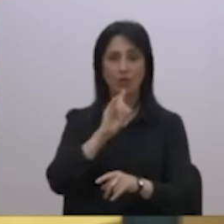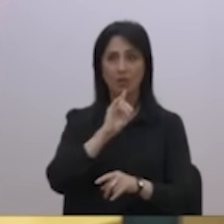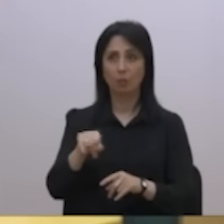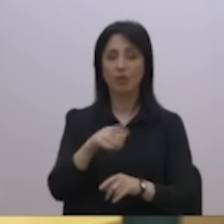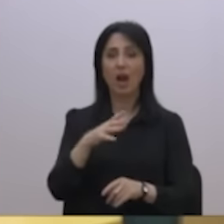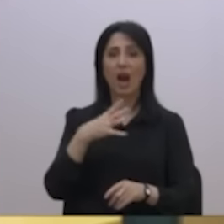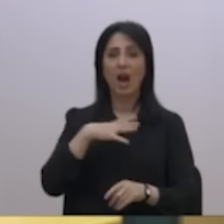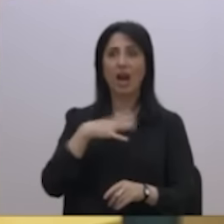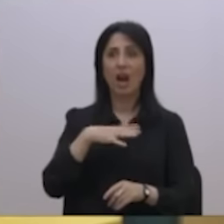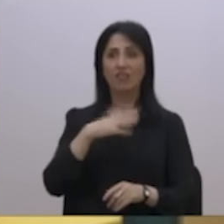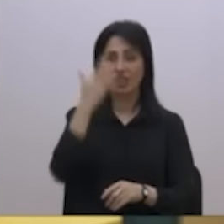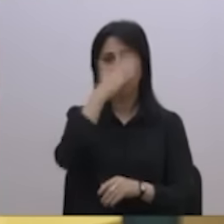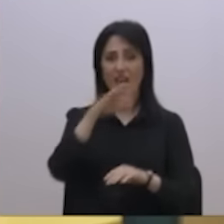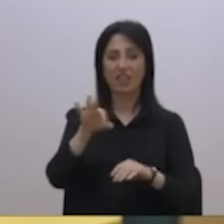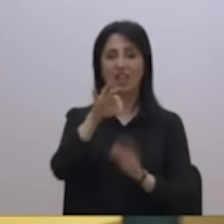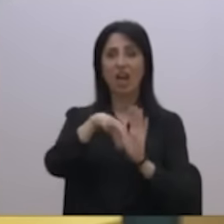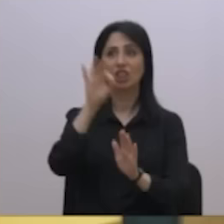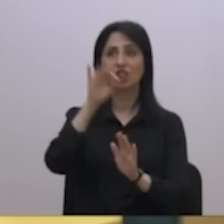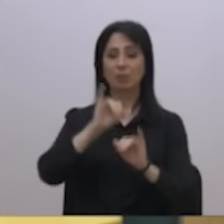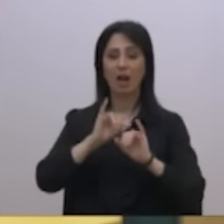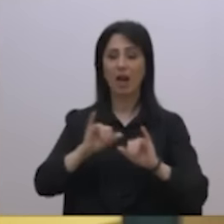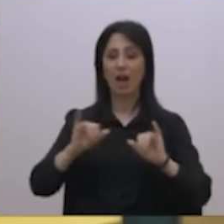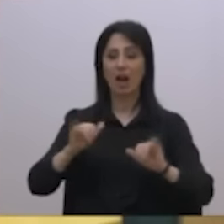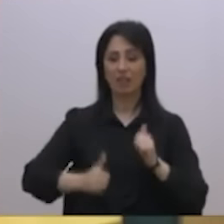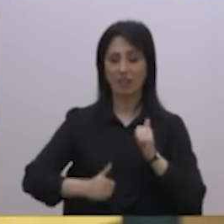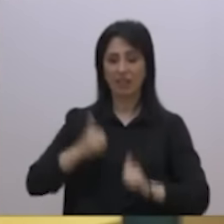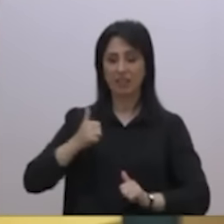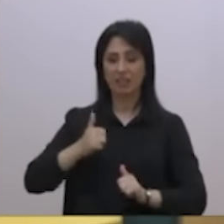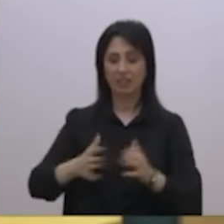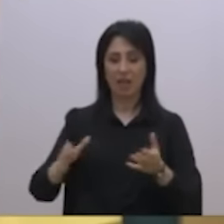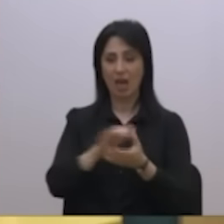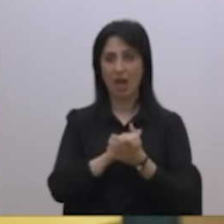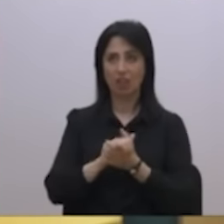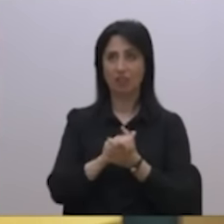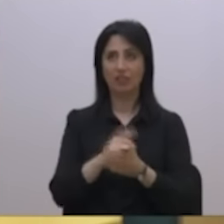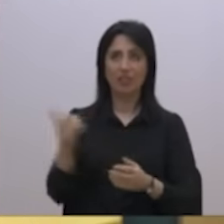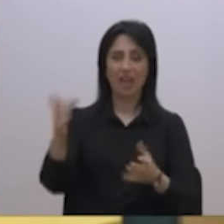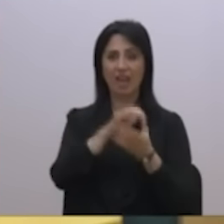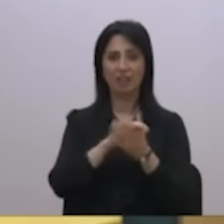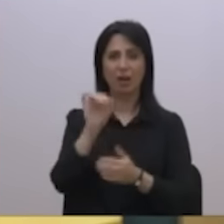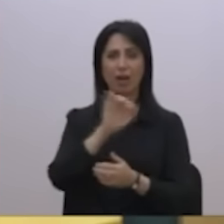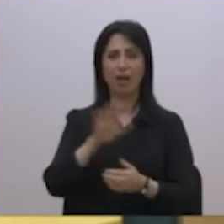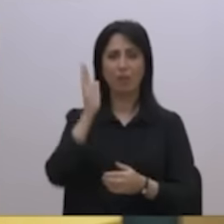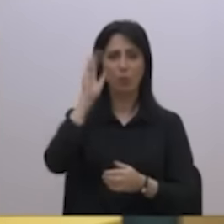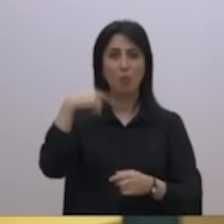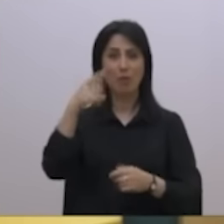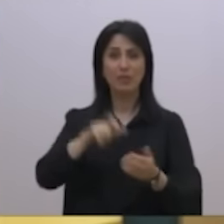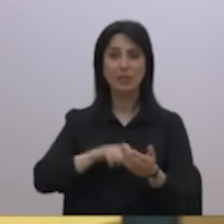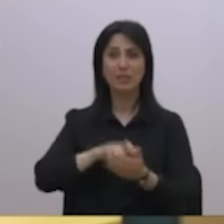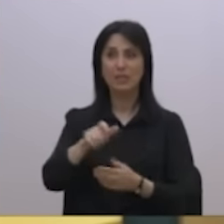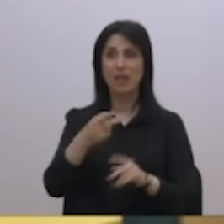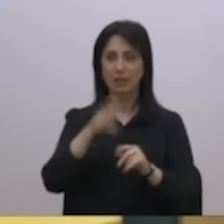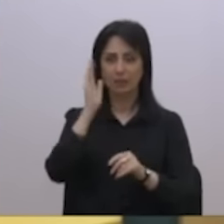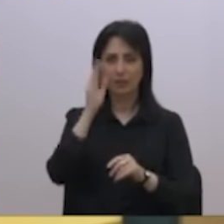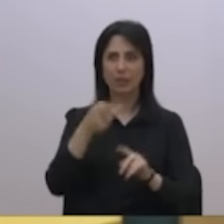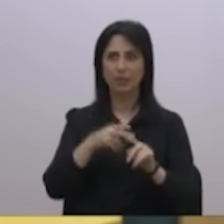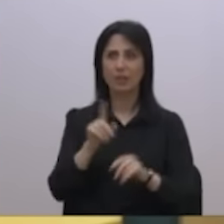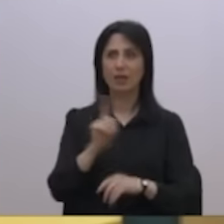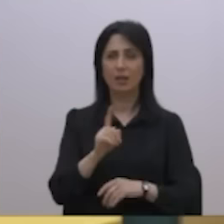ქართველი ხალხი აირჩევს განვითარების, ღირსების, ერთობის, ერთიანობის, ევროპული მომავლის გზას და ეს იქნება ის,